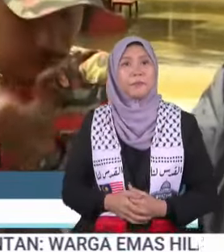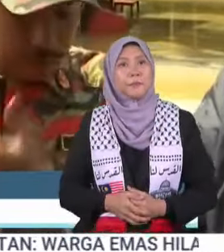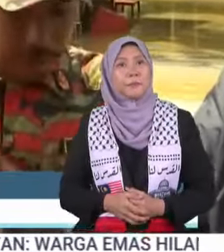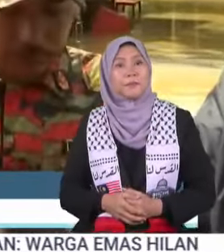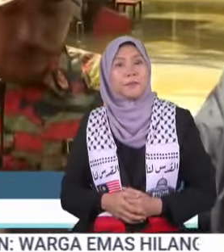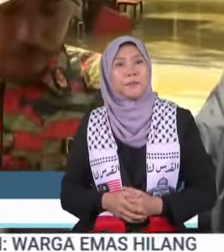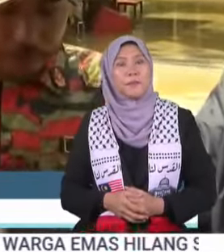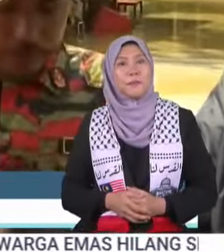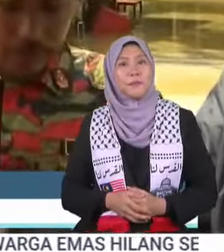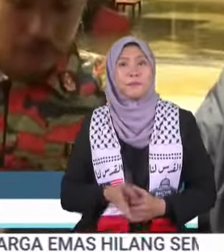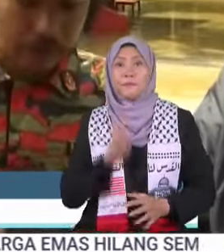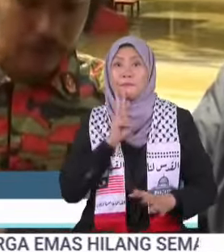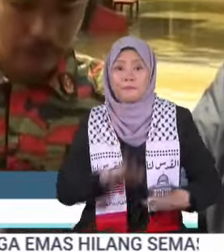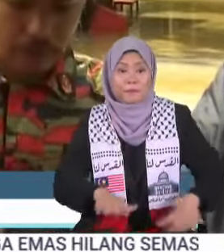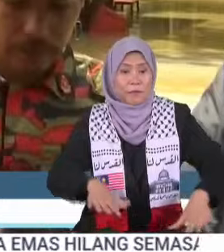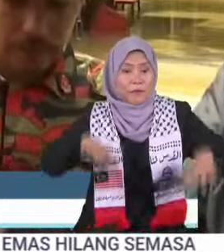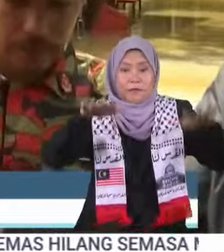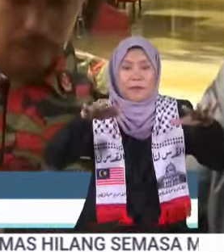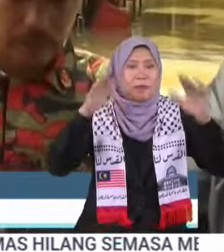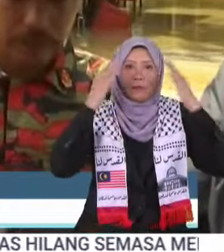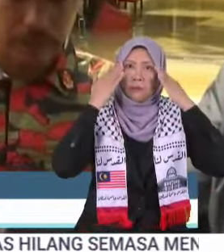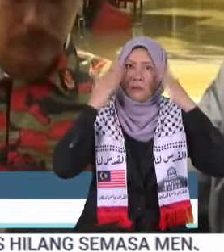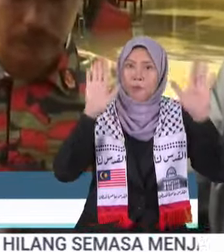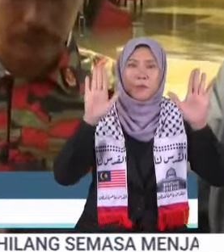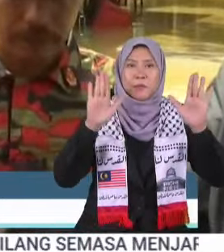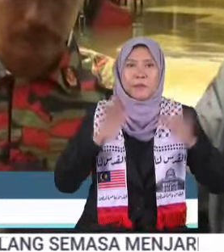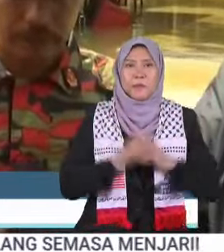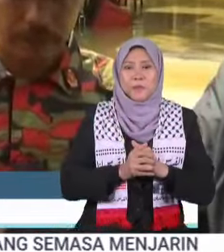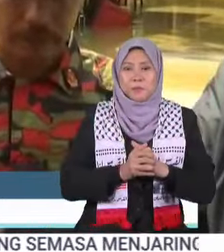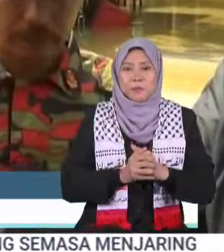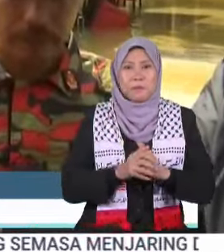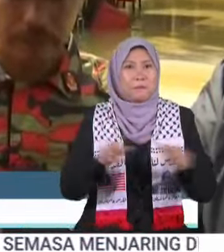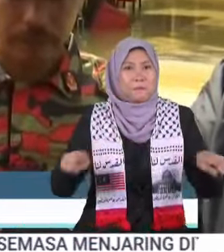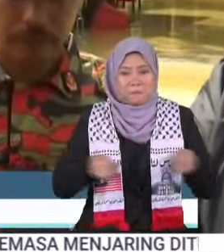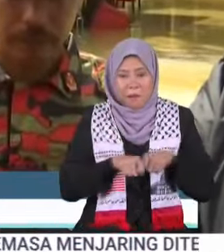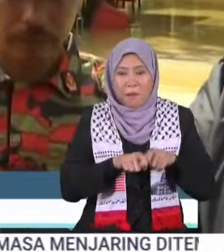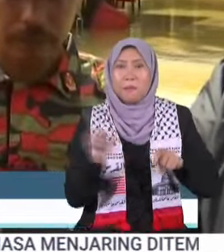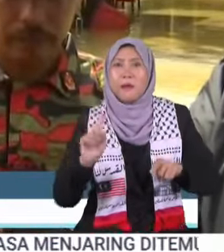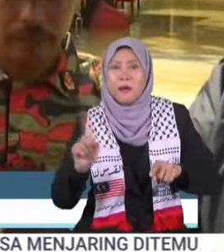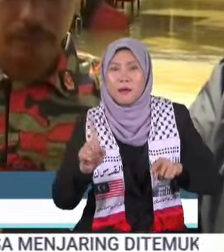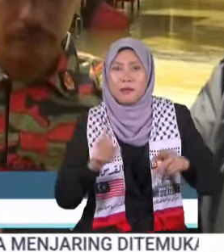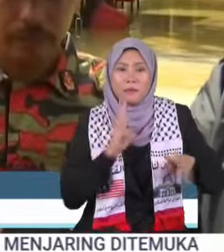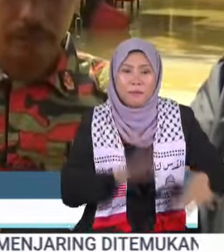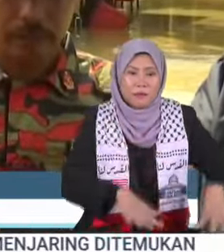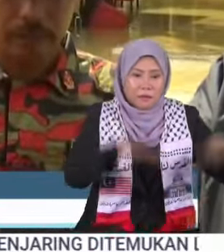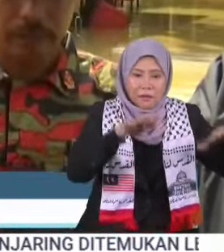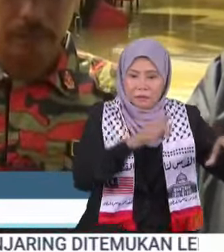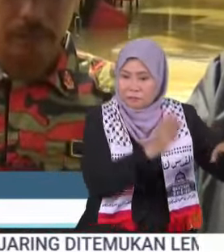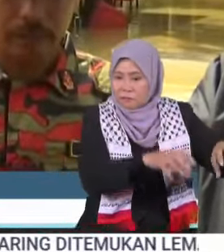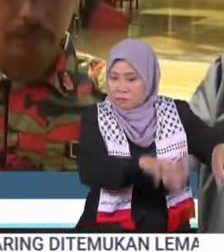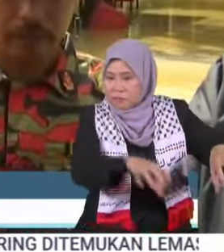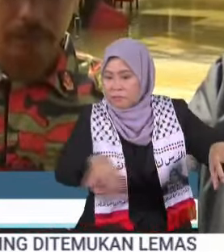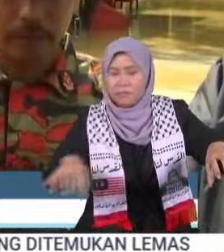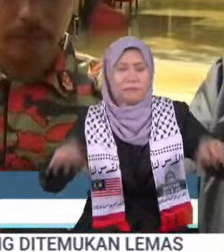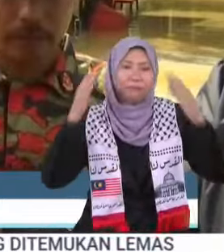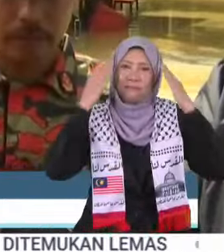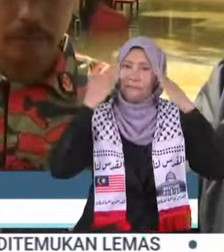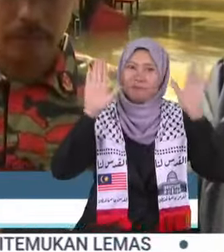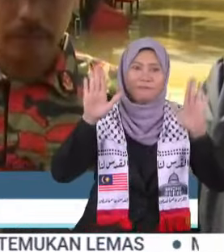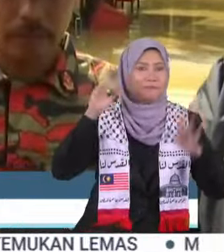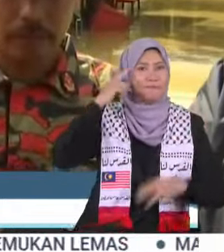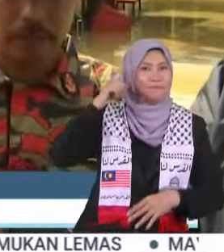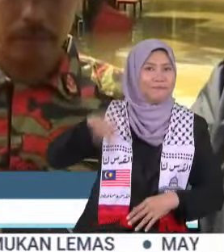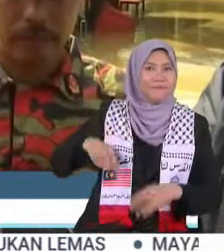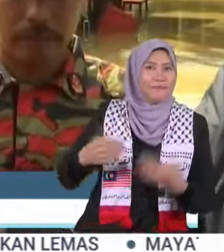di Ni kita tak boleh nak jangka ataupun kita nak allocate sesebuah kawasan yang mana kita fokus P berkenaan